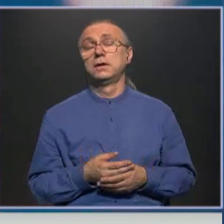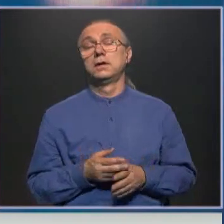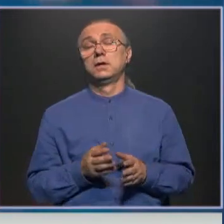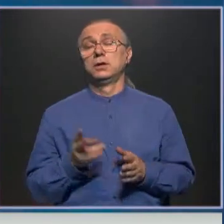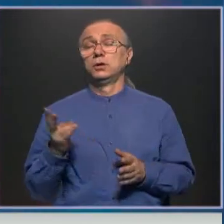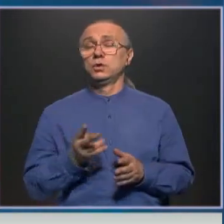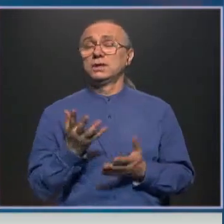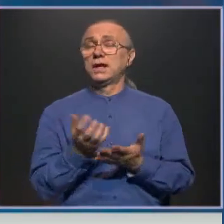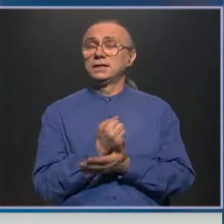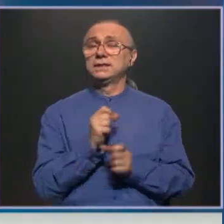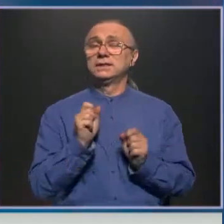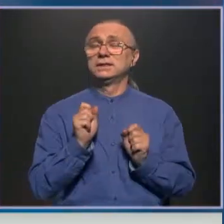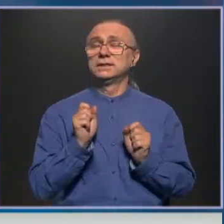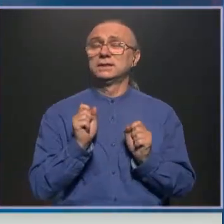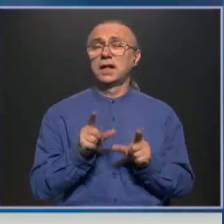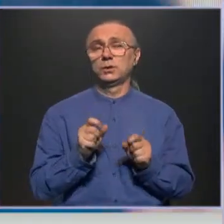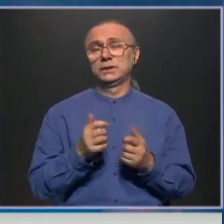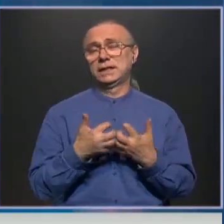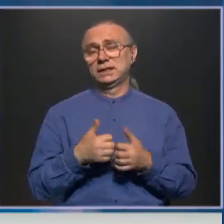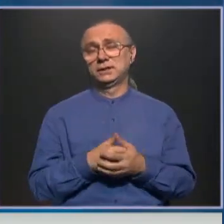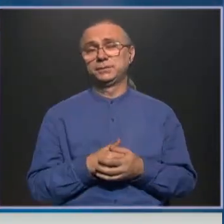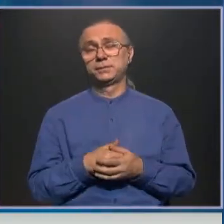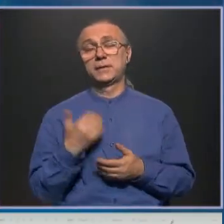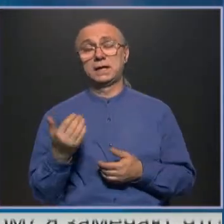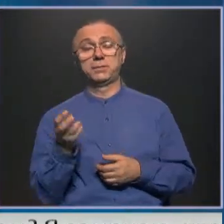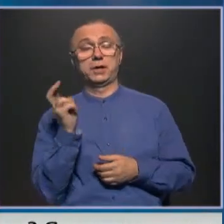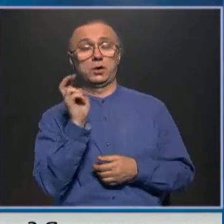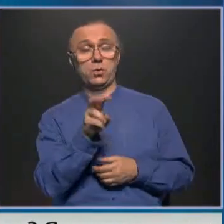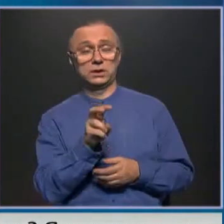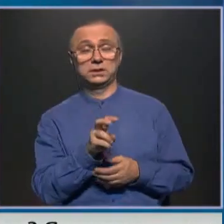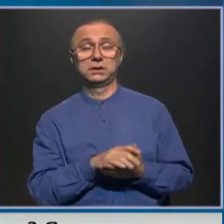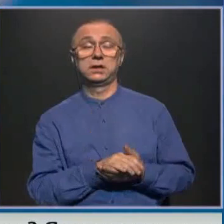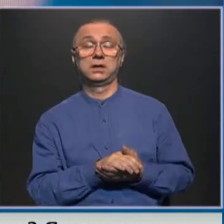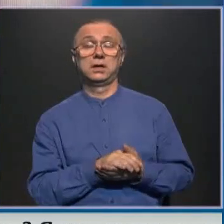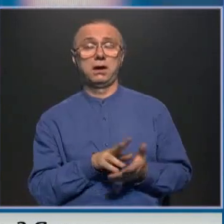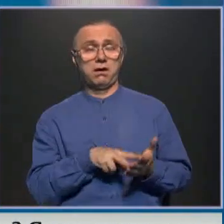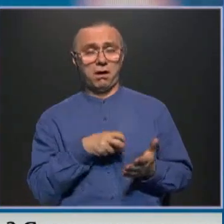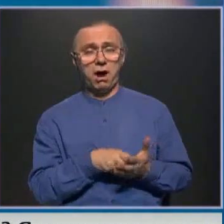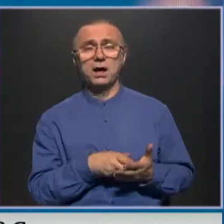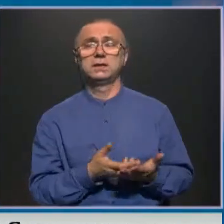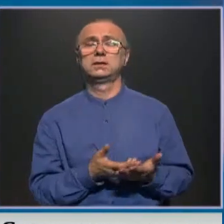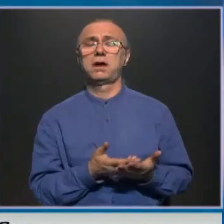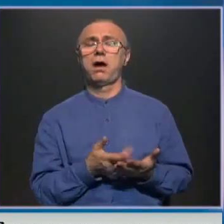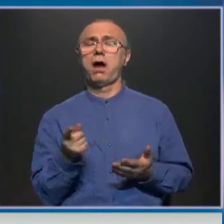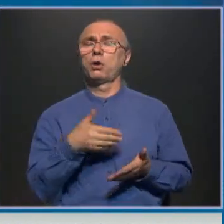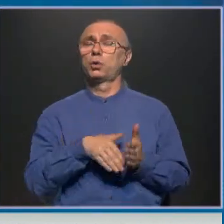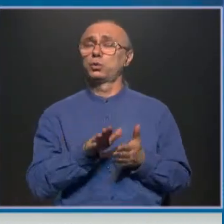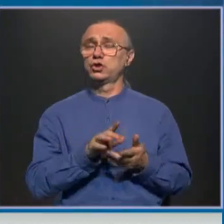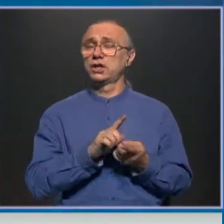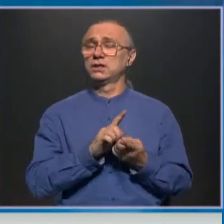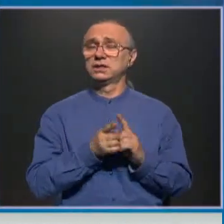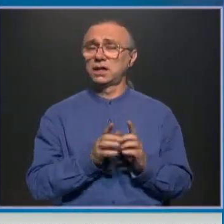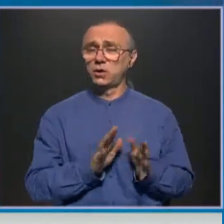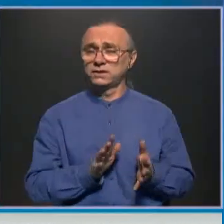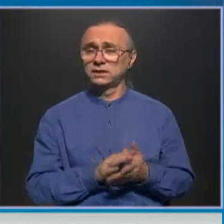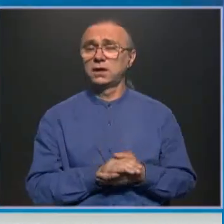середину. Если приходишь, батюшке кается, мама искренне, а ей на душе лучше не становится, ей все равно что-то разрывает, значит, надо идти к